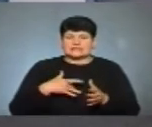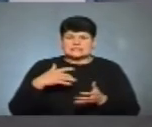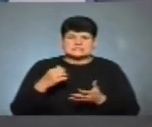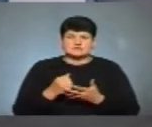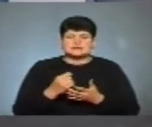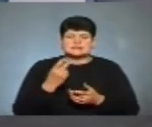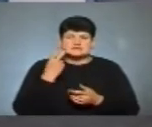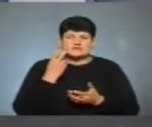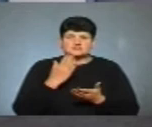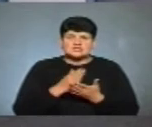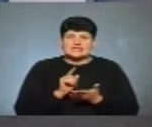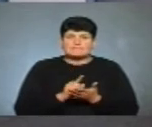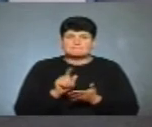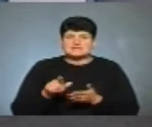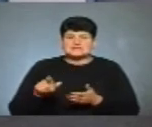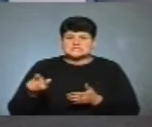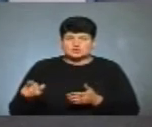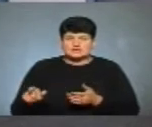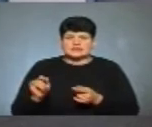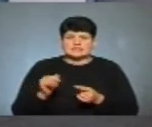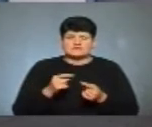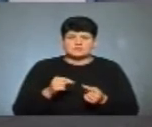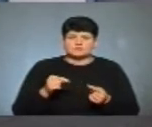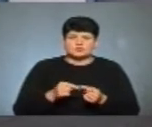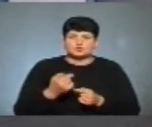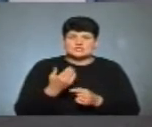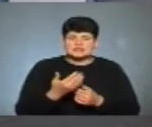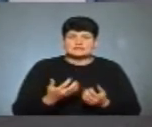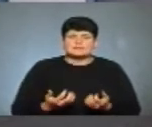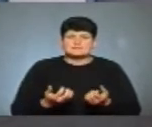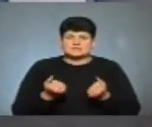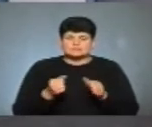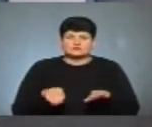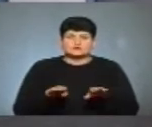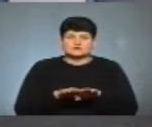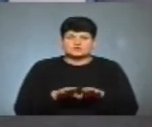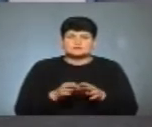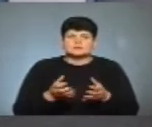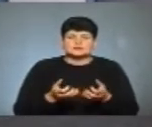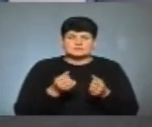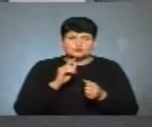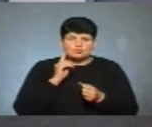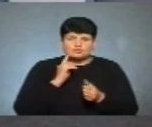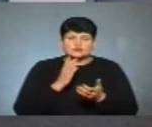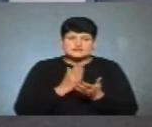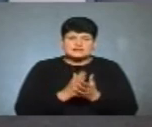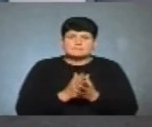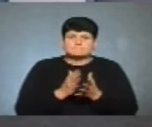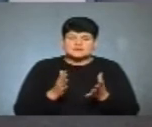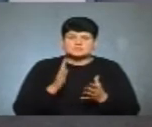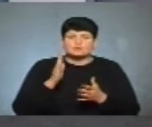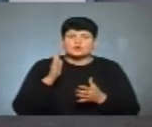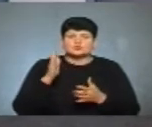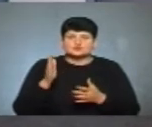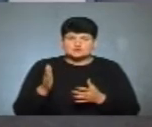є пенсіонери. І, відповідно, їхня підтримка порівняно з підтримкою молоді є більш прогнозованішою і